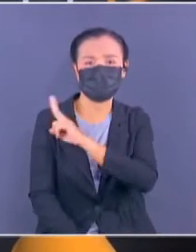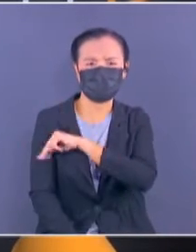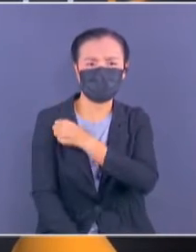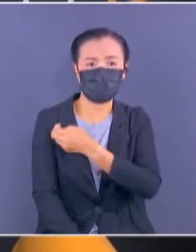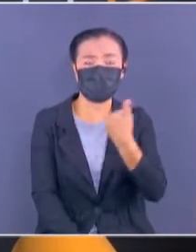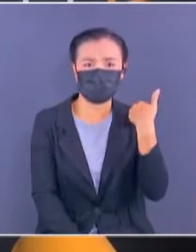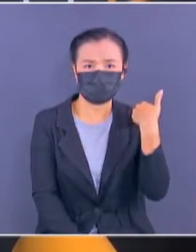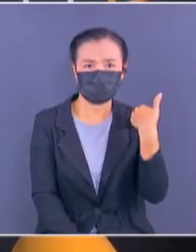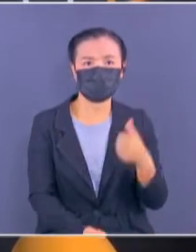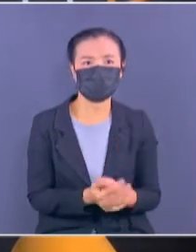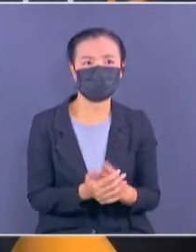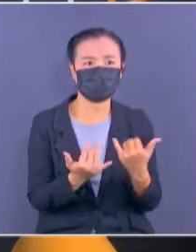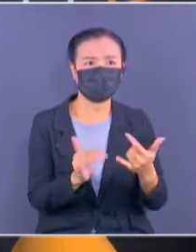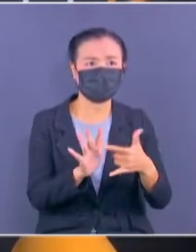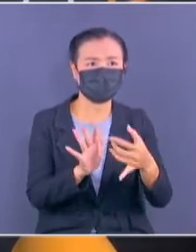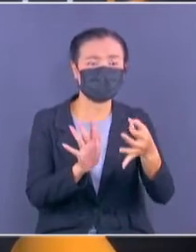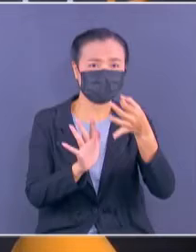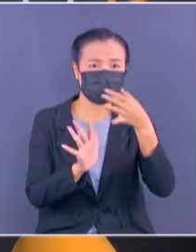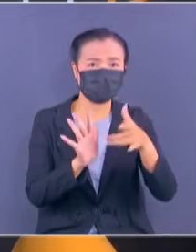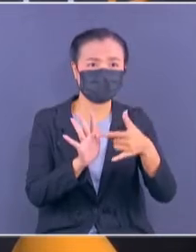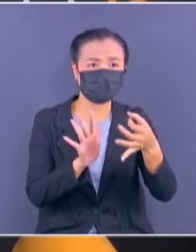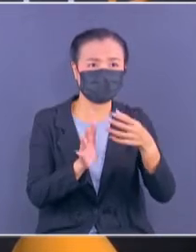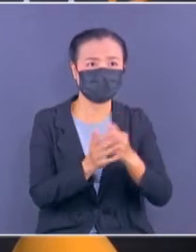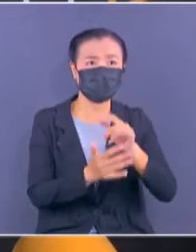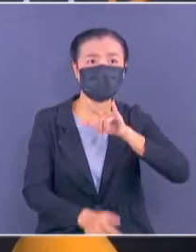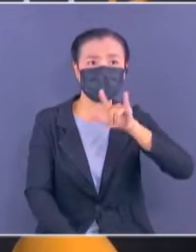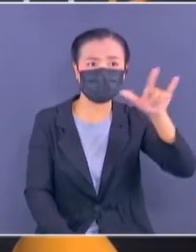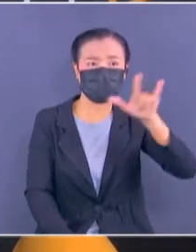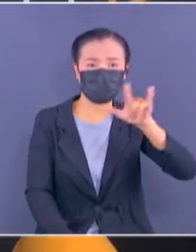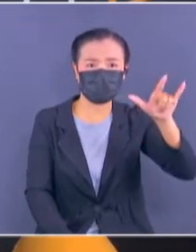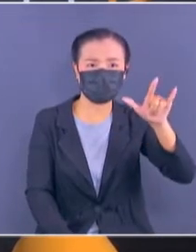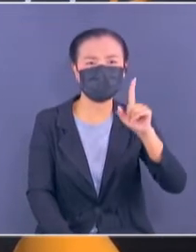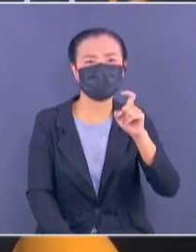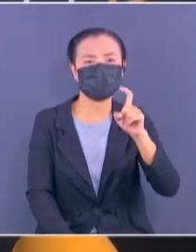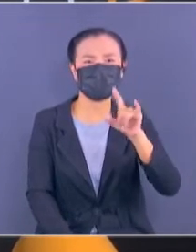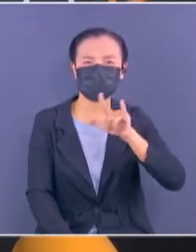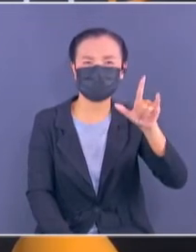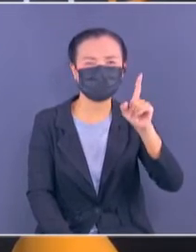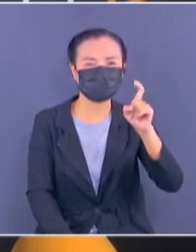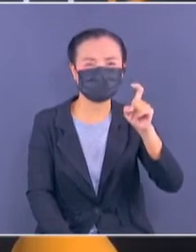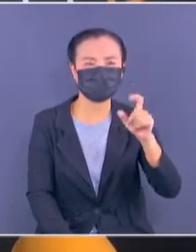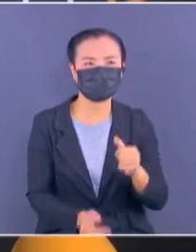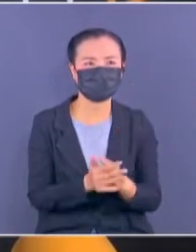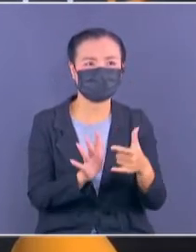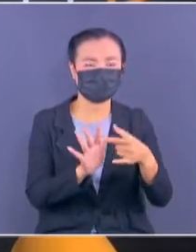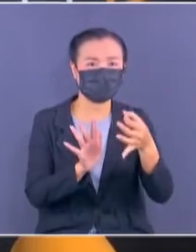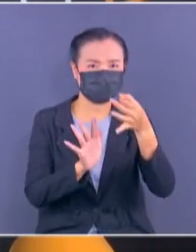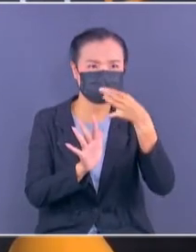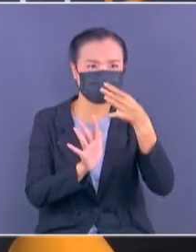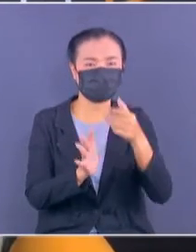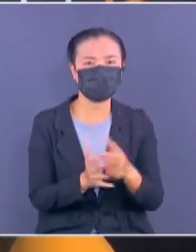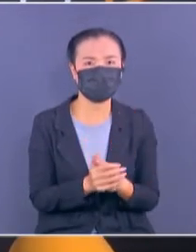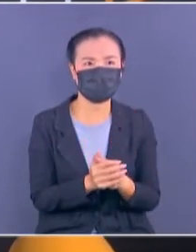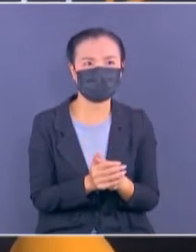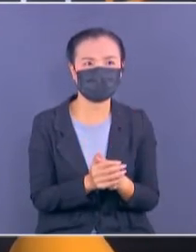างแล้วก็ทุกวันนี้ก็ยังต้องกินยาเวลาขึ้นเครื่องบินอยู่เครื่องบินไม่ได้ขึ้นเครื่องบินได้แต่ว่าต้องกินยาแพนิค